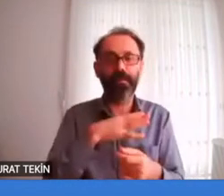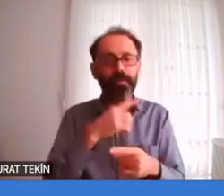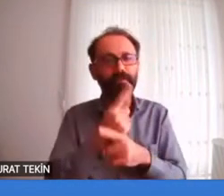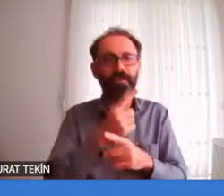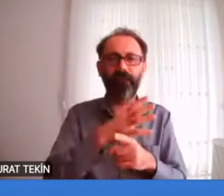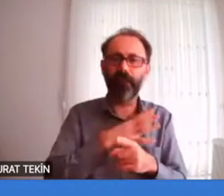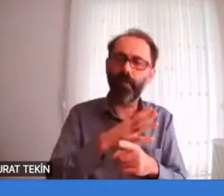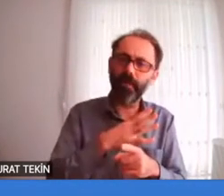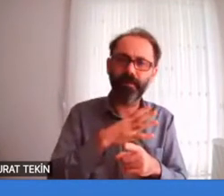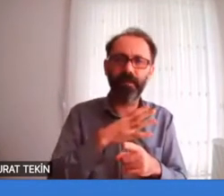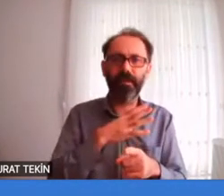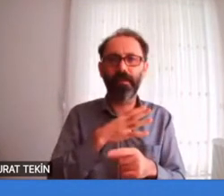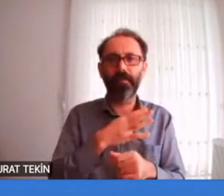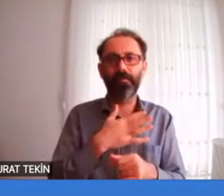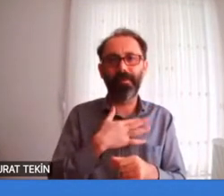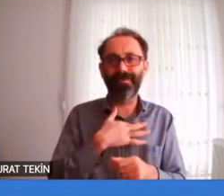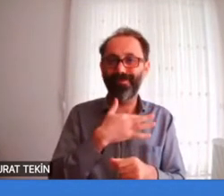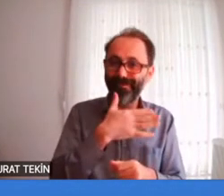isteriz.